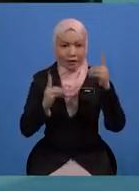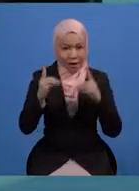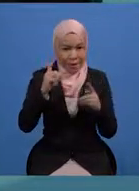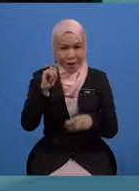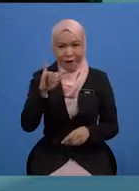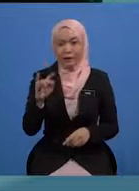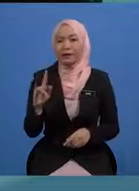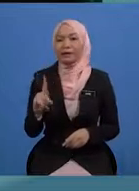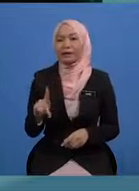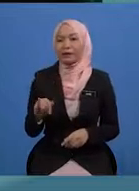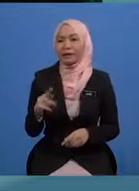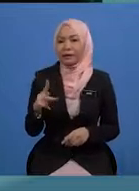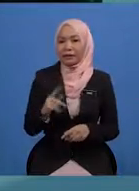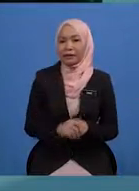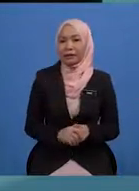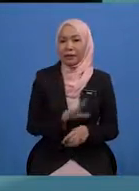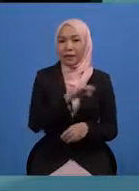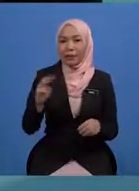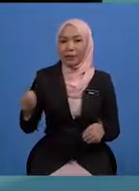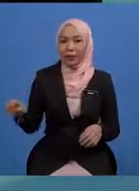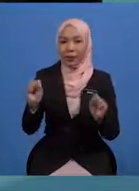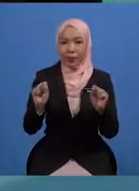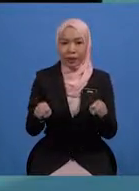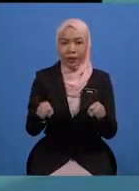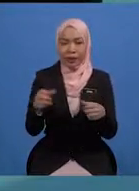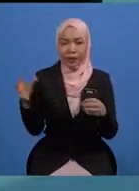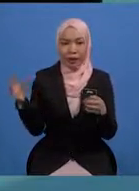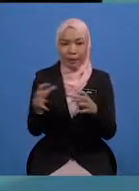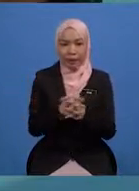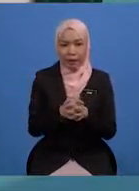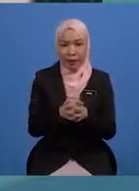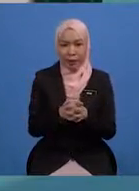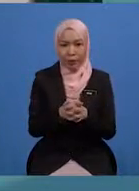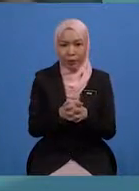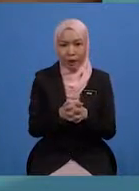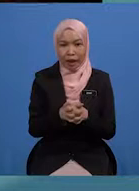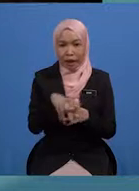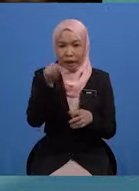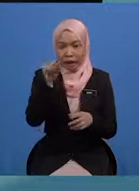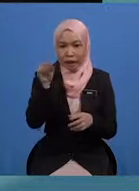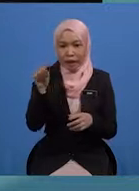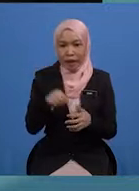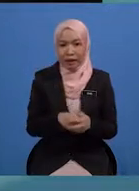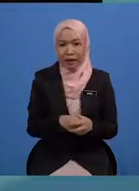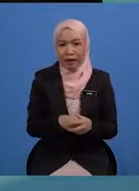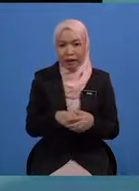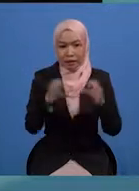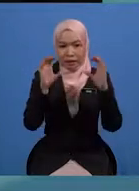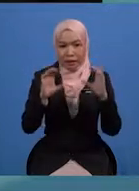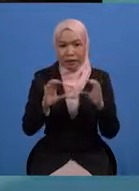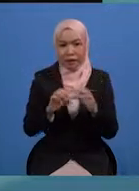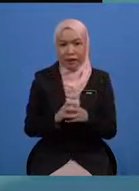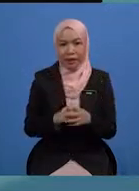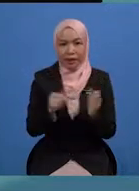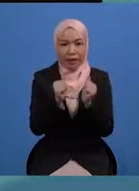Murid-murid boleh tambahkan warna putih untuk dapatkan ton awan yang lebih cerah ataupun boleh menggunakan